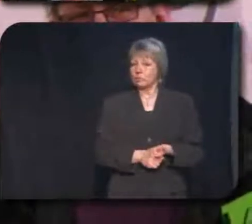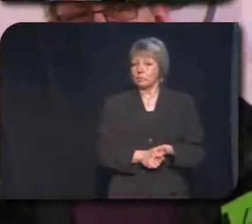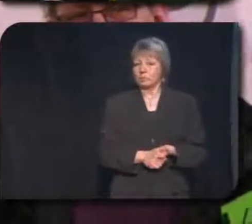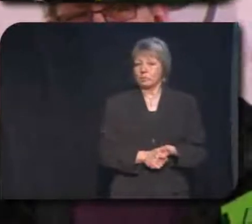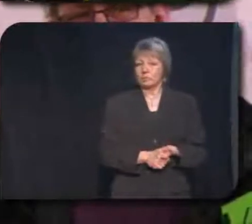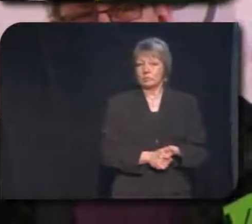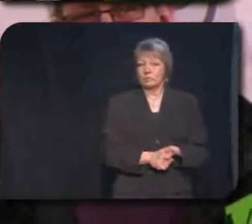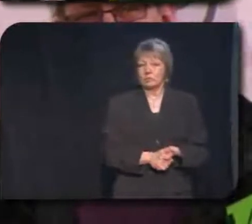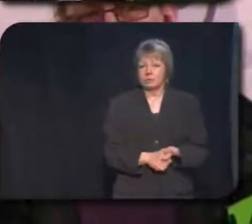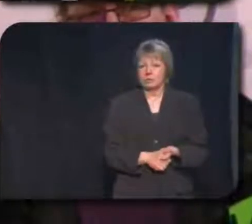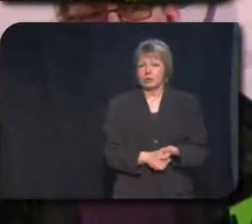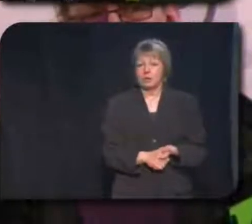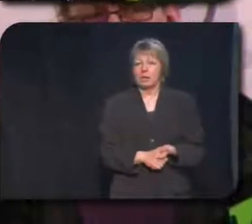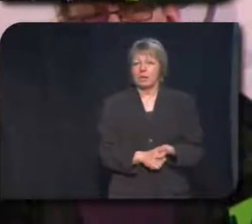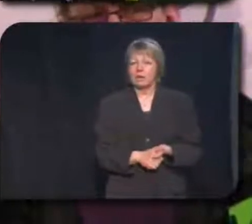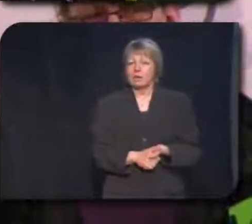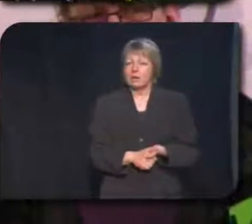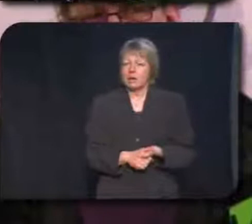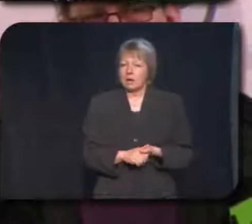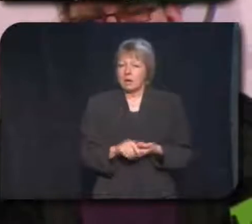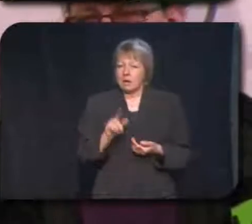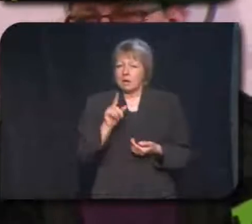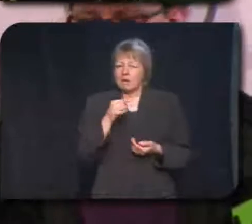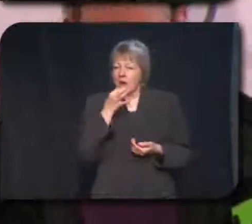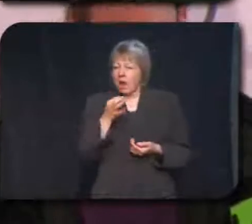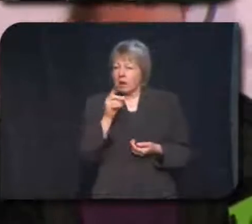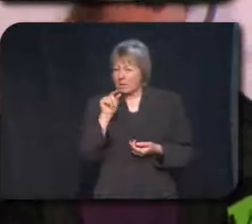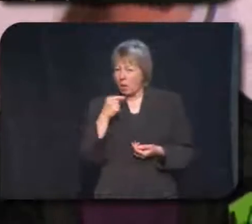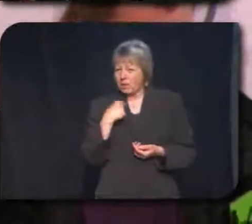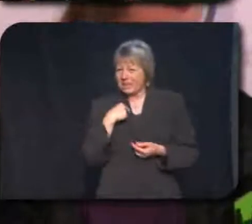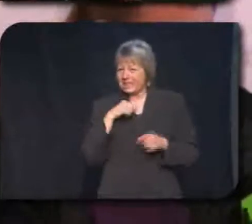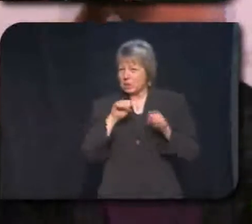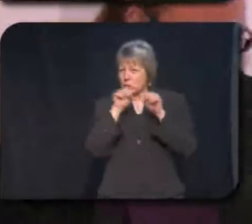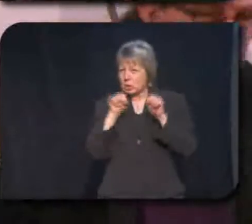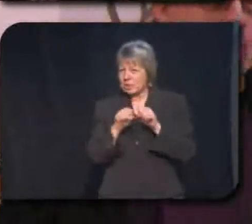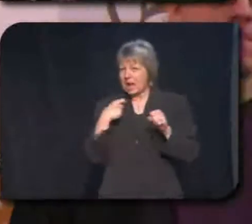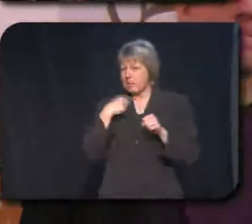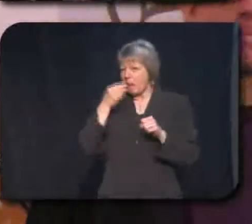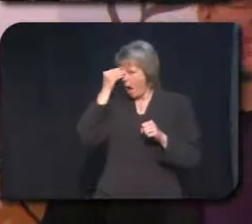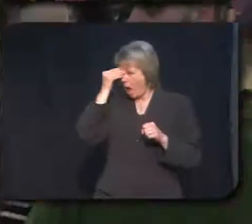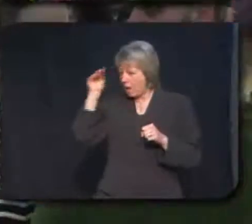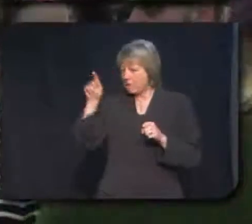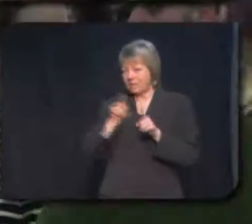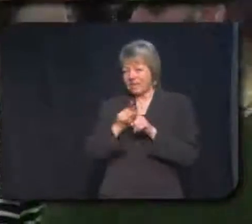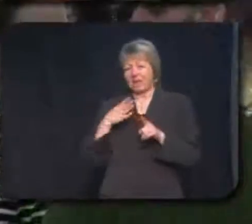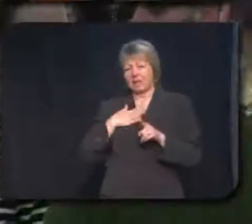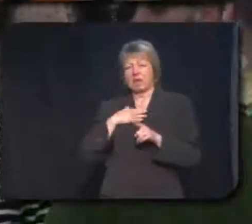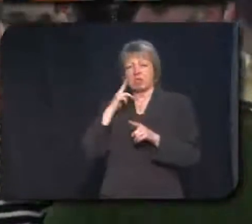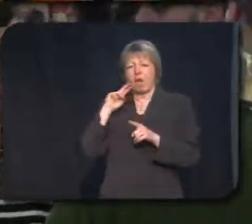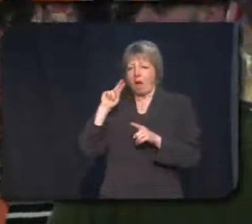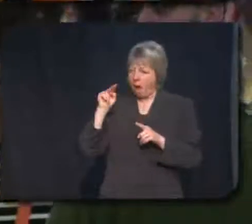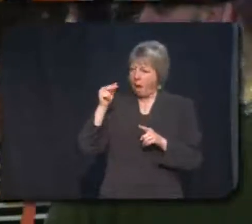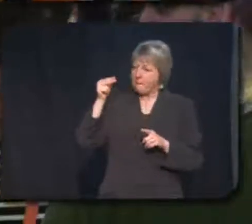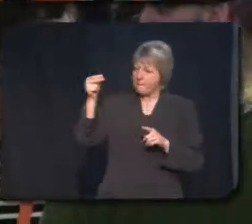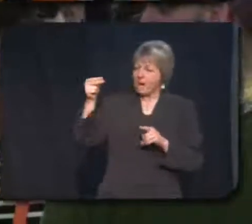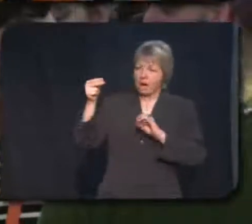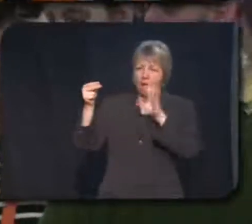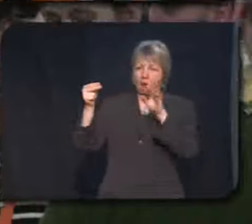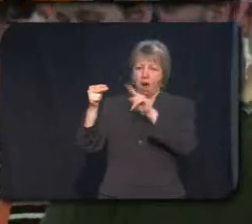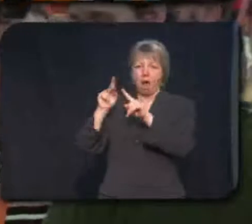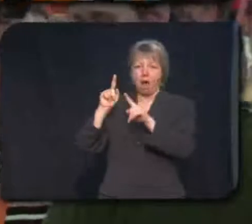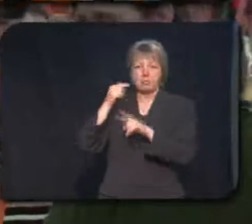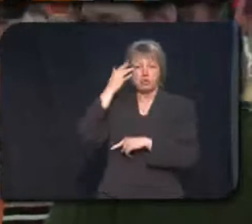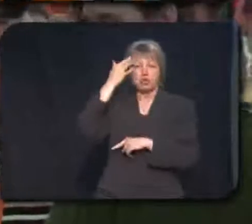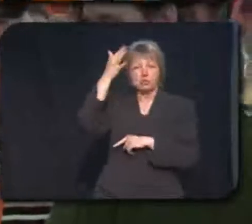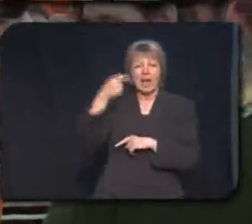habe ich dich vorhin richtig verstanden dass wenn ich mich jetzt in dem System anmelde richtig mit Klarnamen so wie es vorgesehen ist danach aber nie mehr